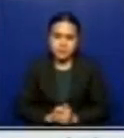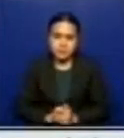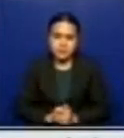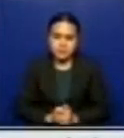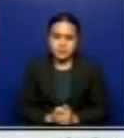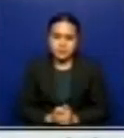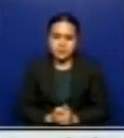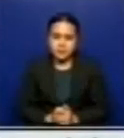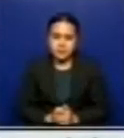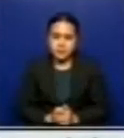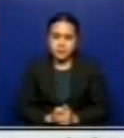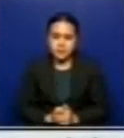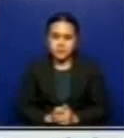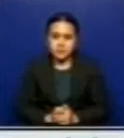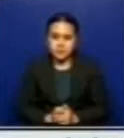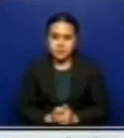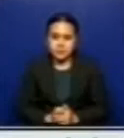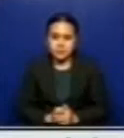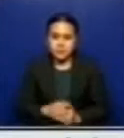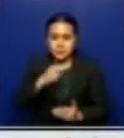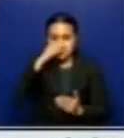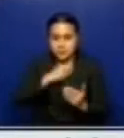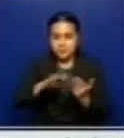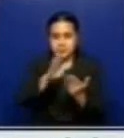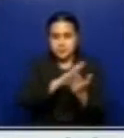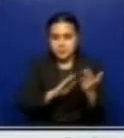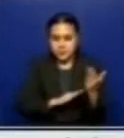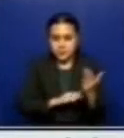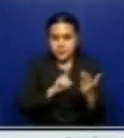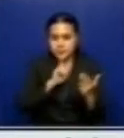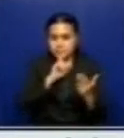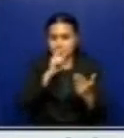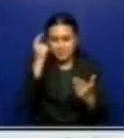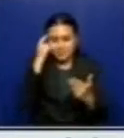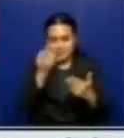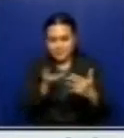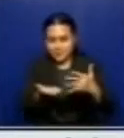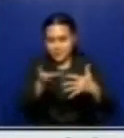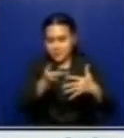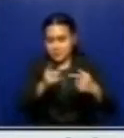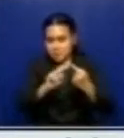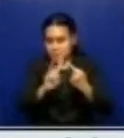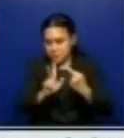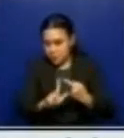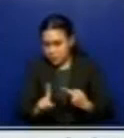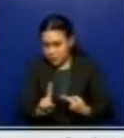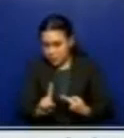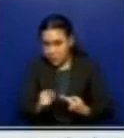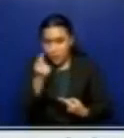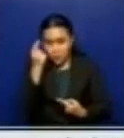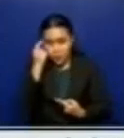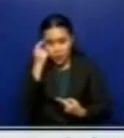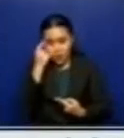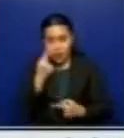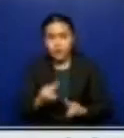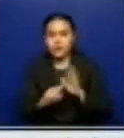าระดับของประเทศไทยอยู่ระดับไหนของโลกผมยกตัวอย่าง